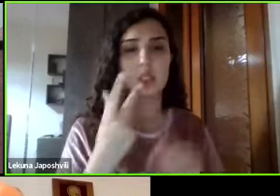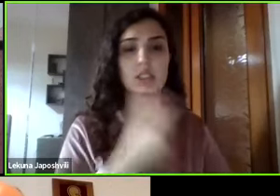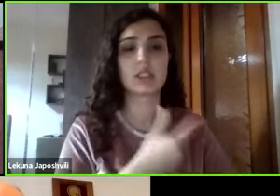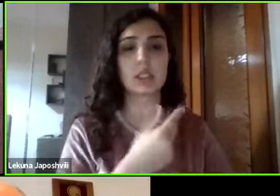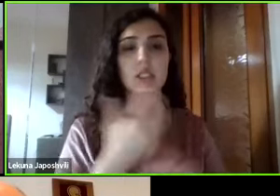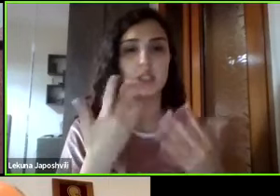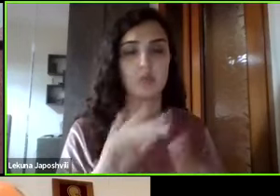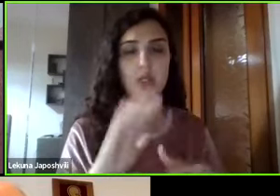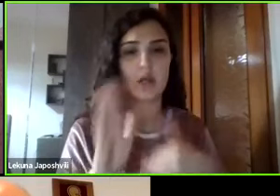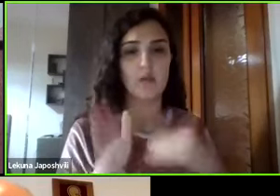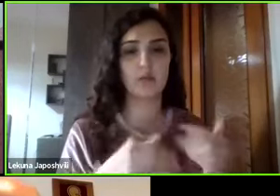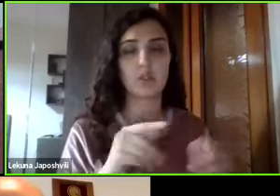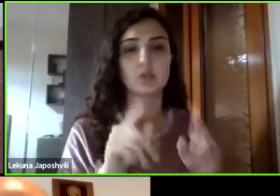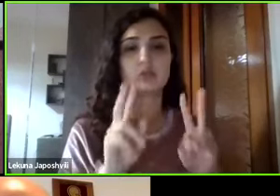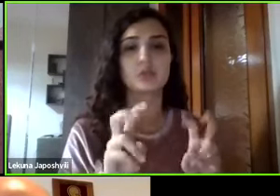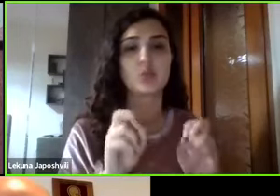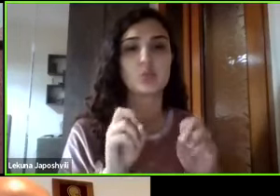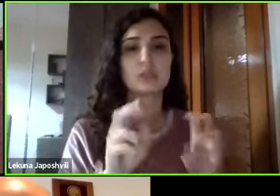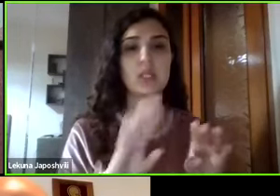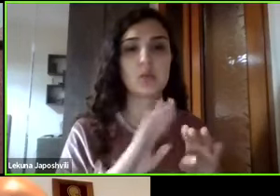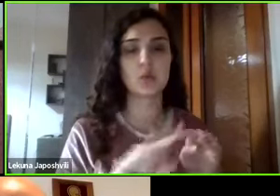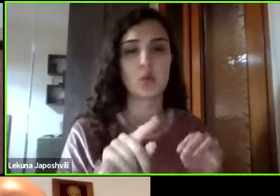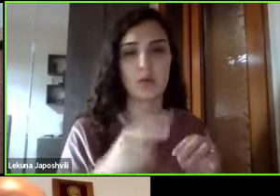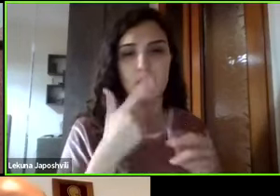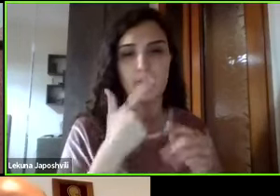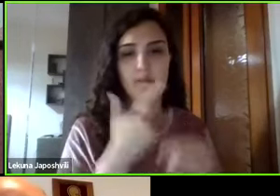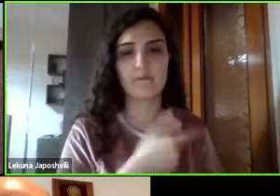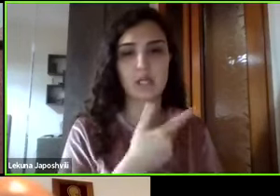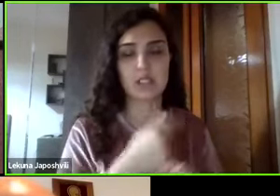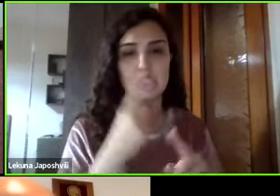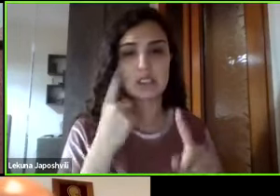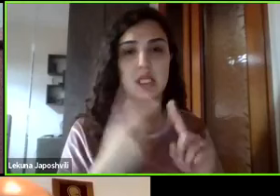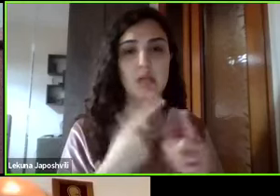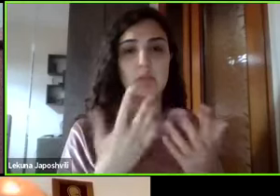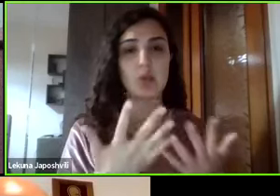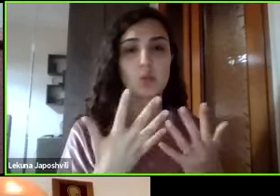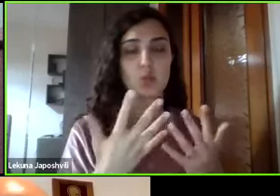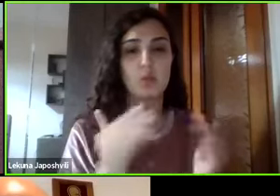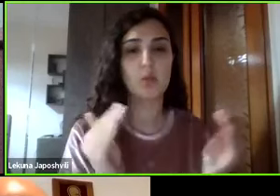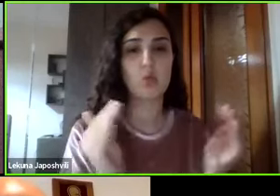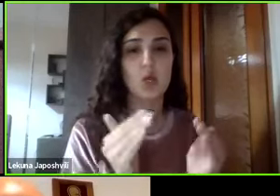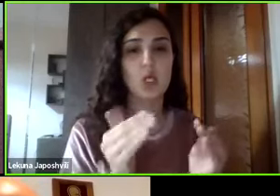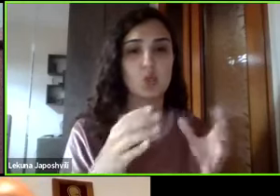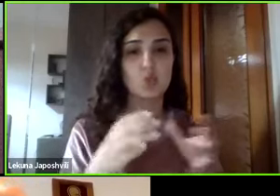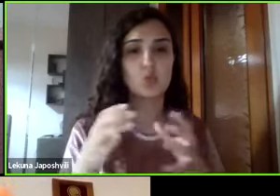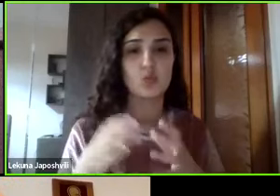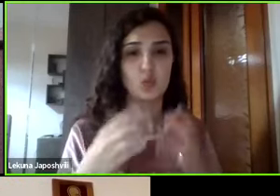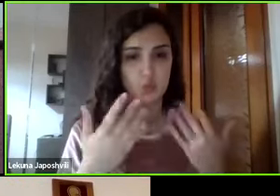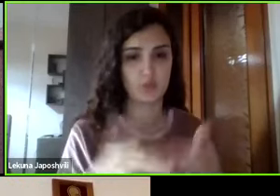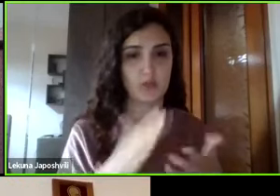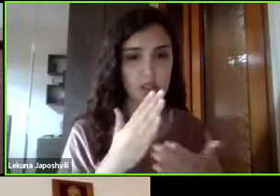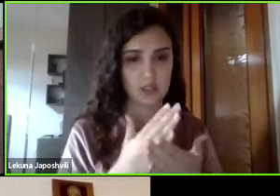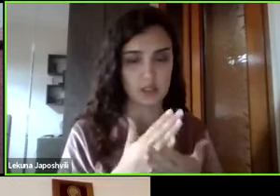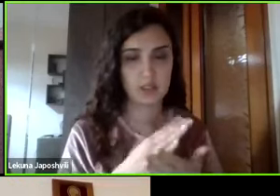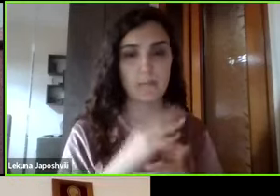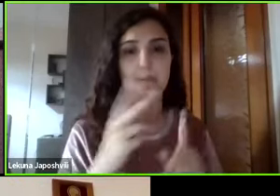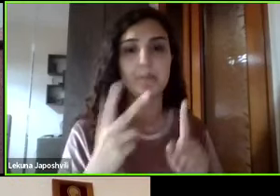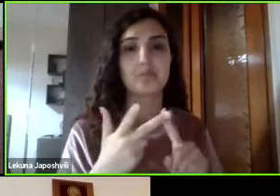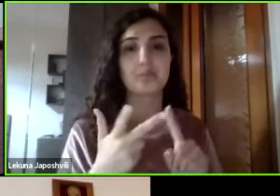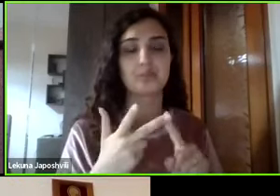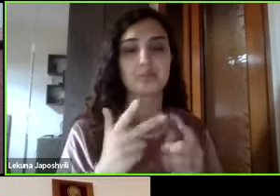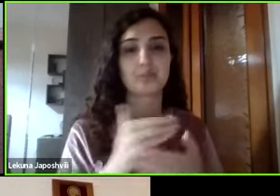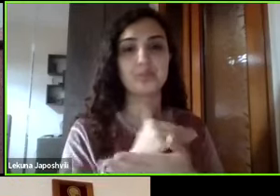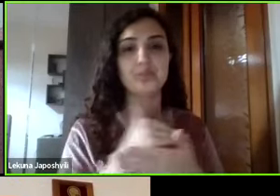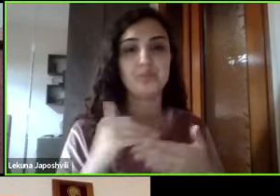რაც გულისხმობს, რომ უსაფრთხოება ამ ვაქცინის და ეფექტურობა პატარა ჯგუფებში უკვე შეფასებულია. მესამე სტადია